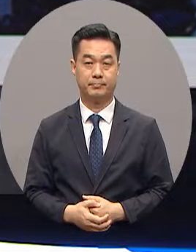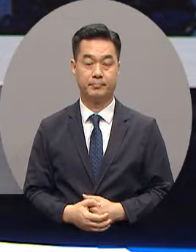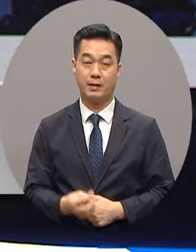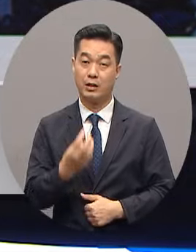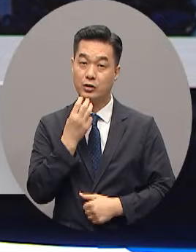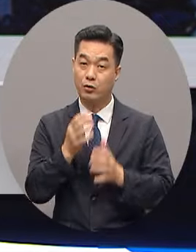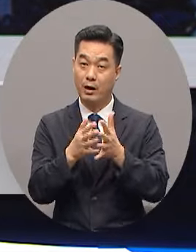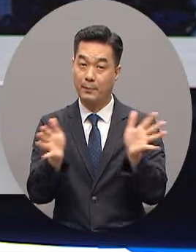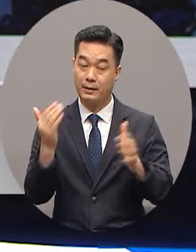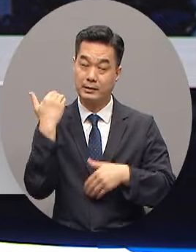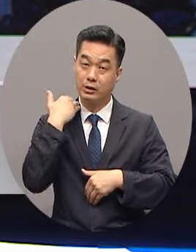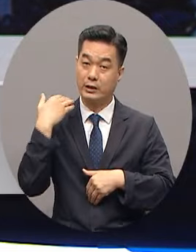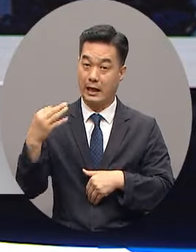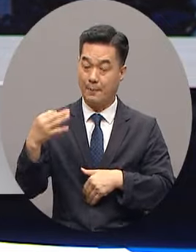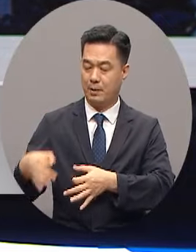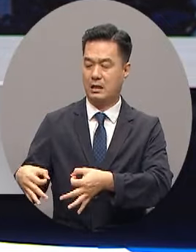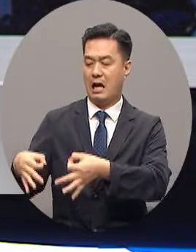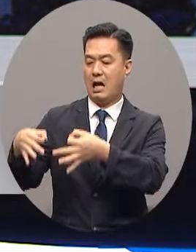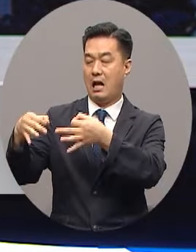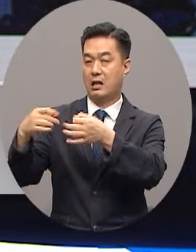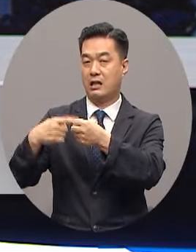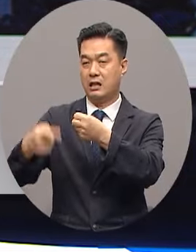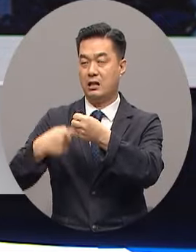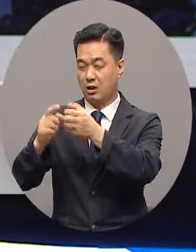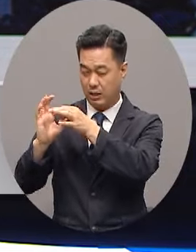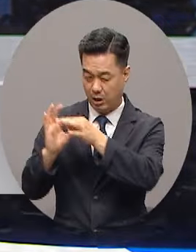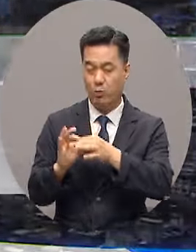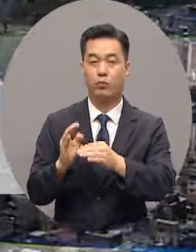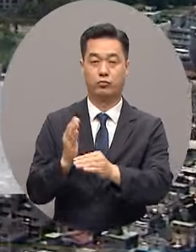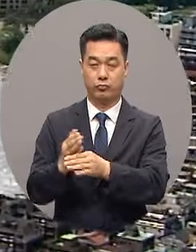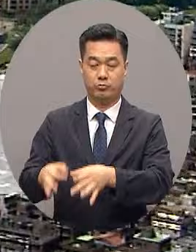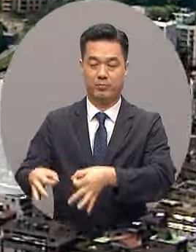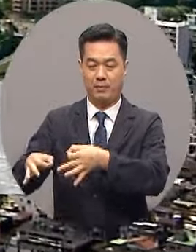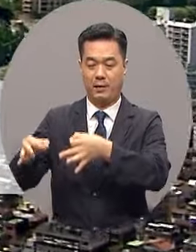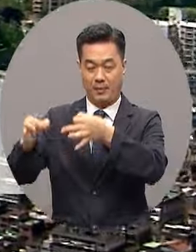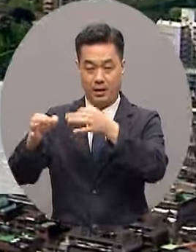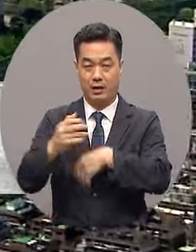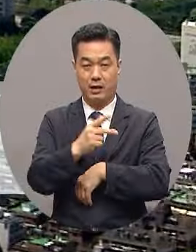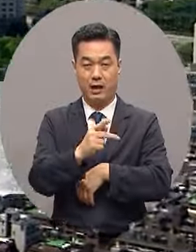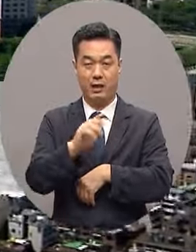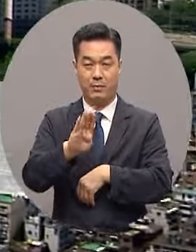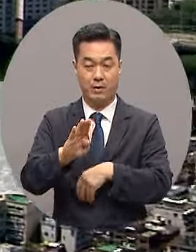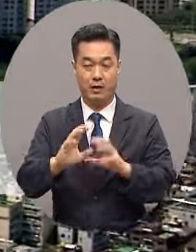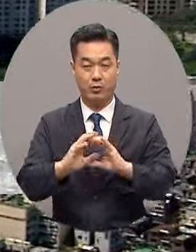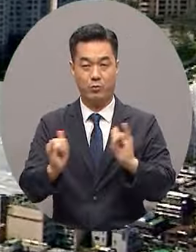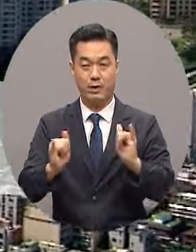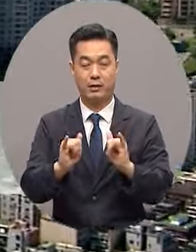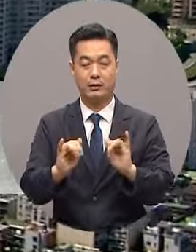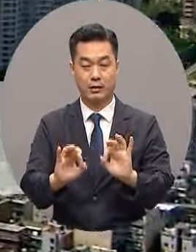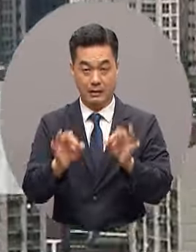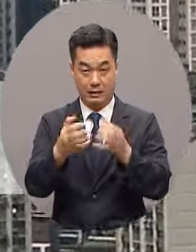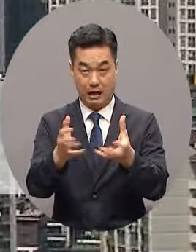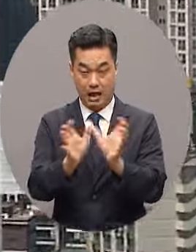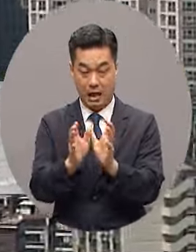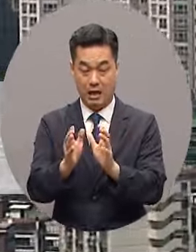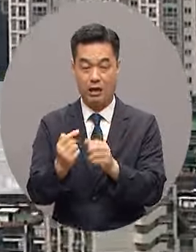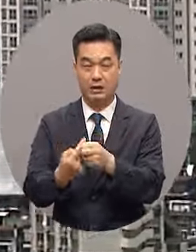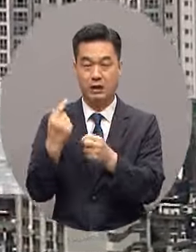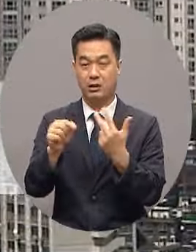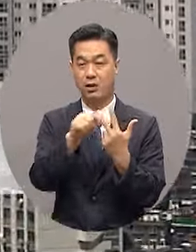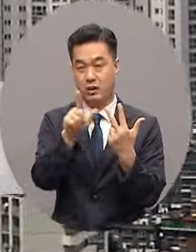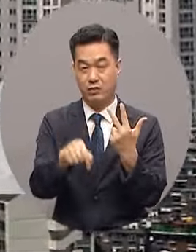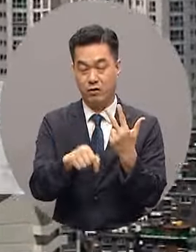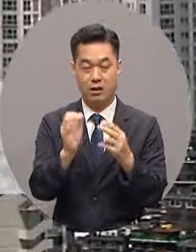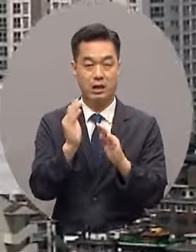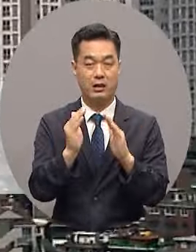서울 아파트 전세가율 상승세가 1년째 이어지고 있습니다. KB국민은행에 따르면 지난 7월 서울 아파트의